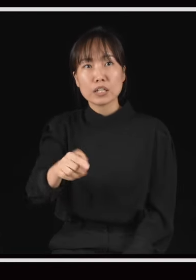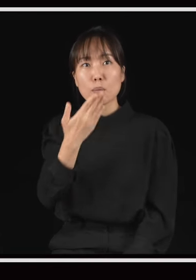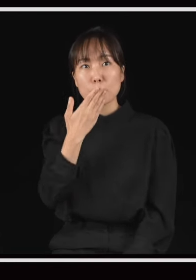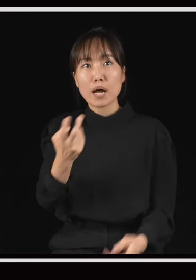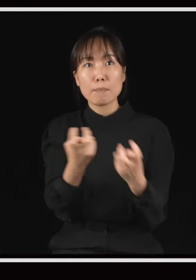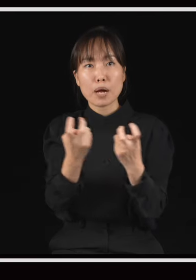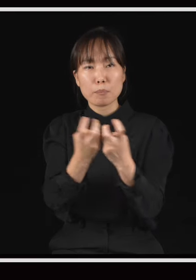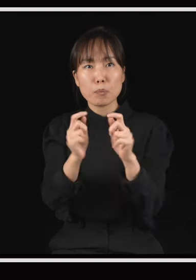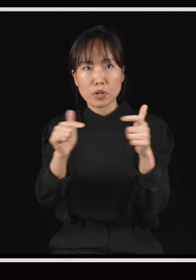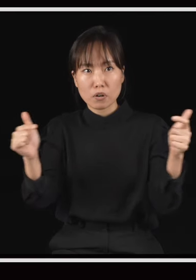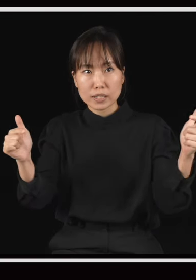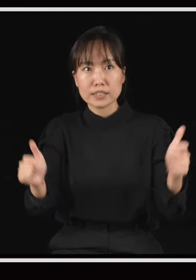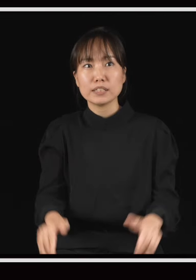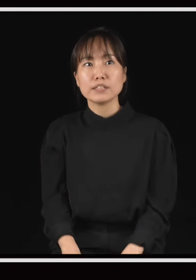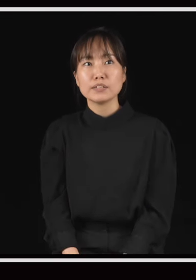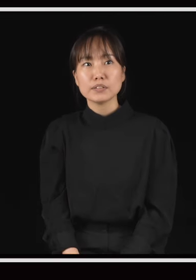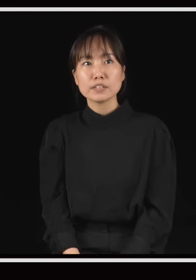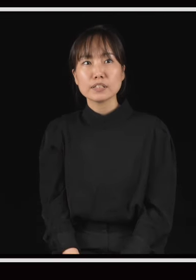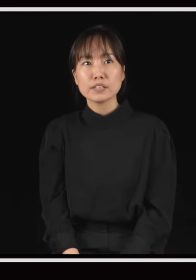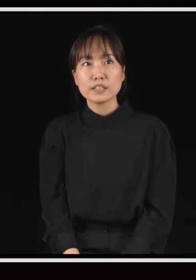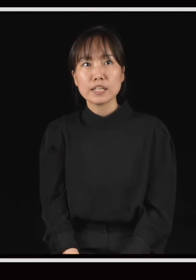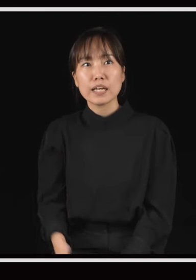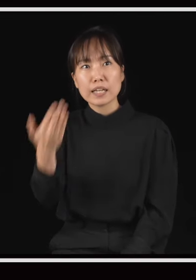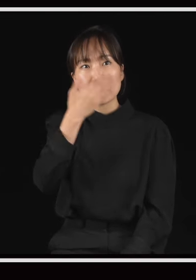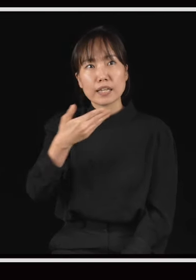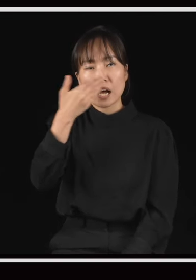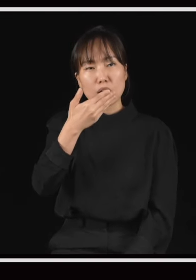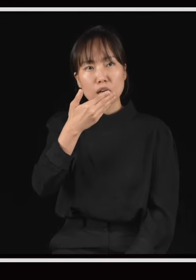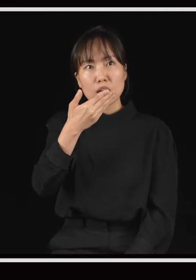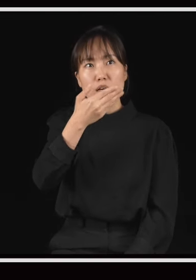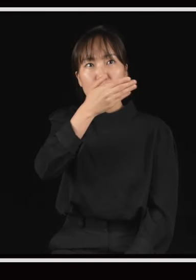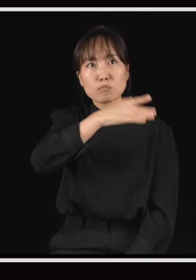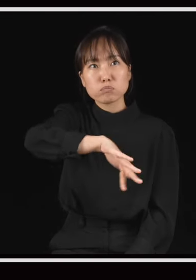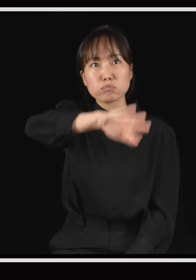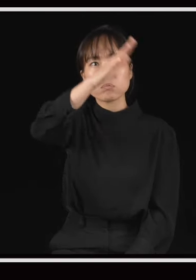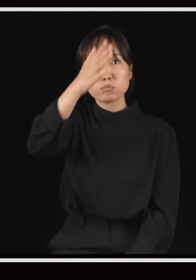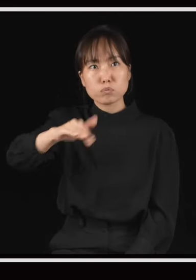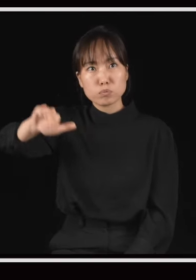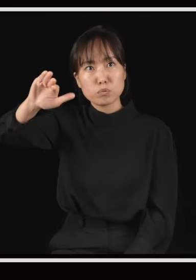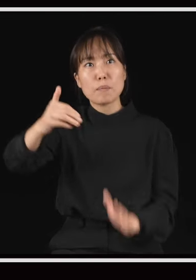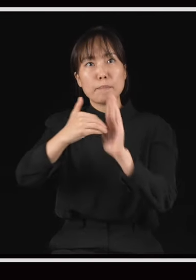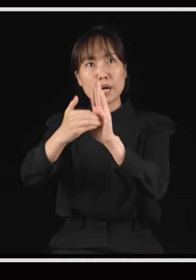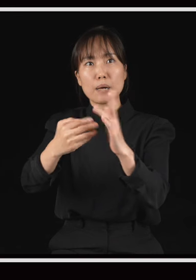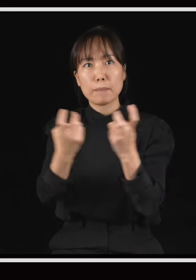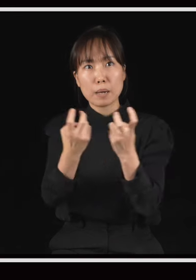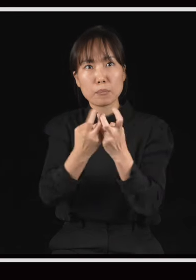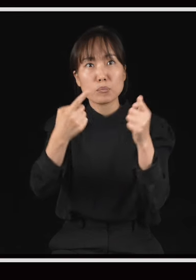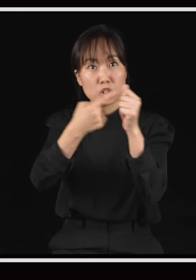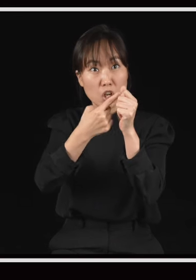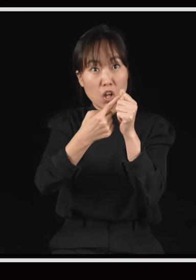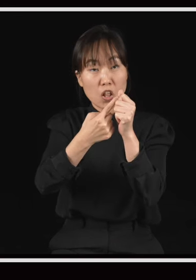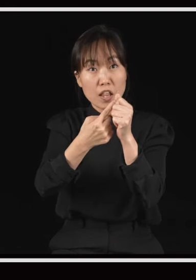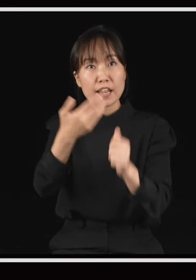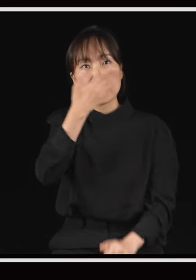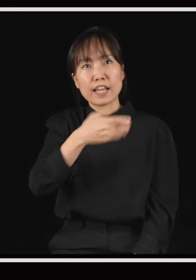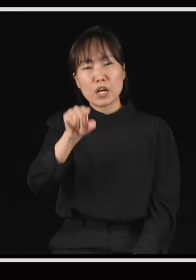방법은 굉장히 다양해요. 혈당 곡선을 평탄화시키는 방법 중에는 당 자체가 거의 없게 만드는